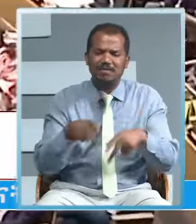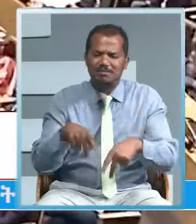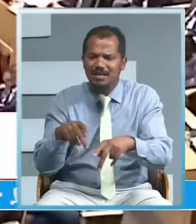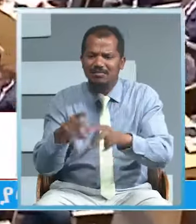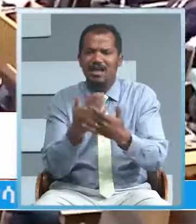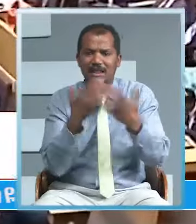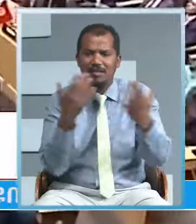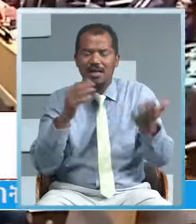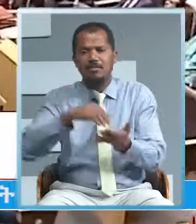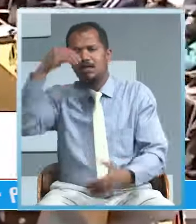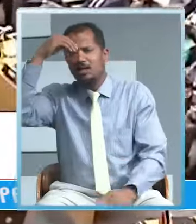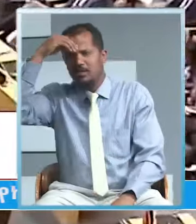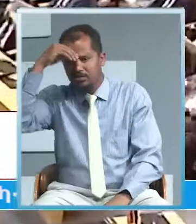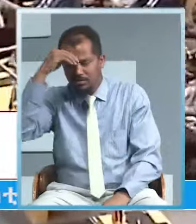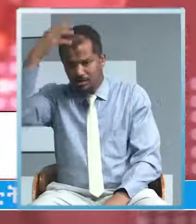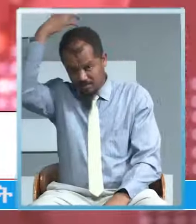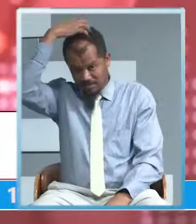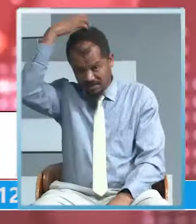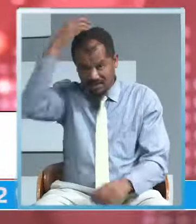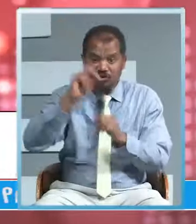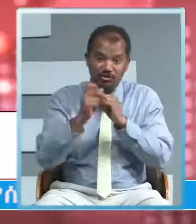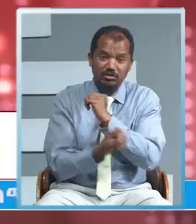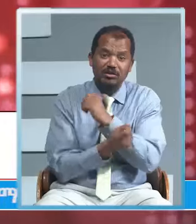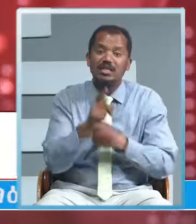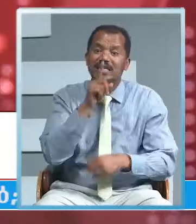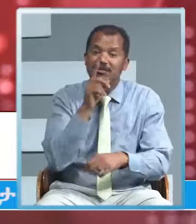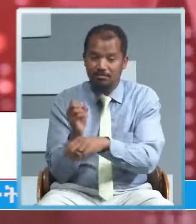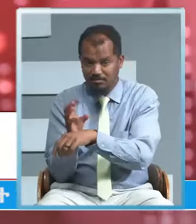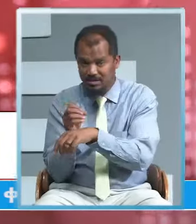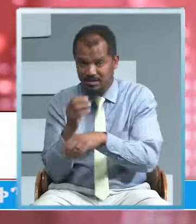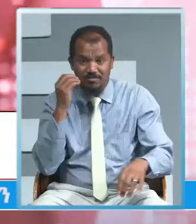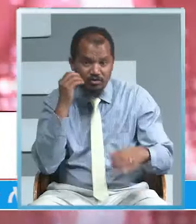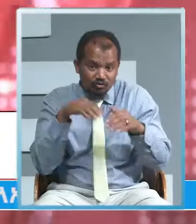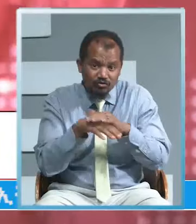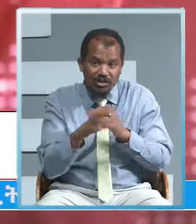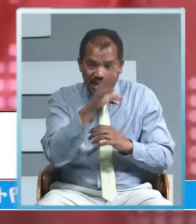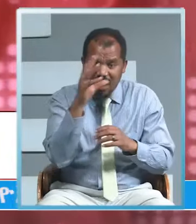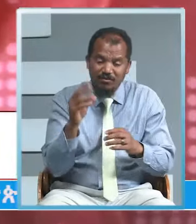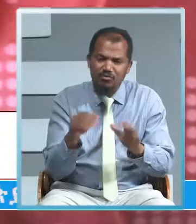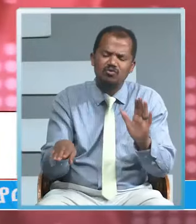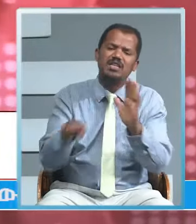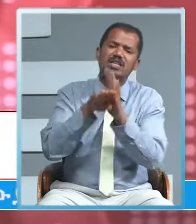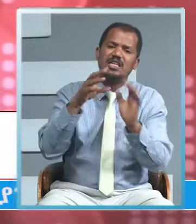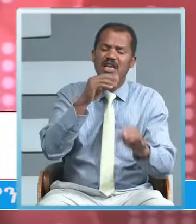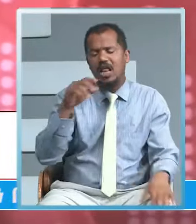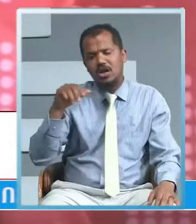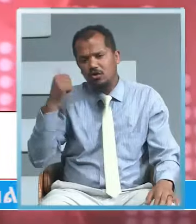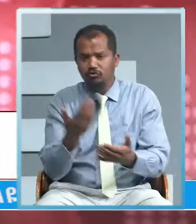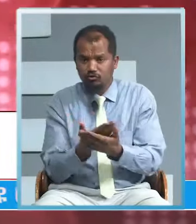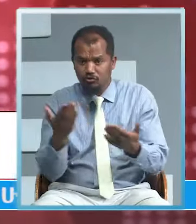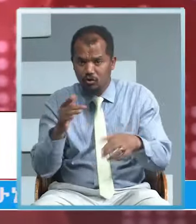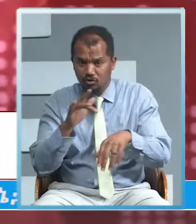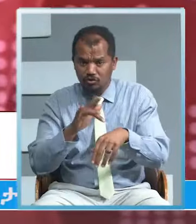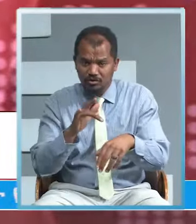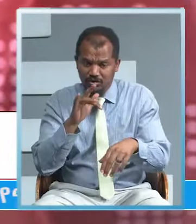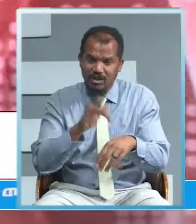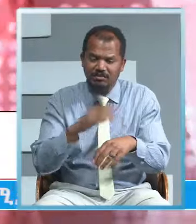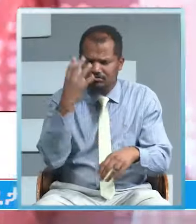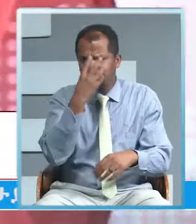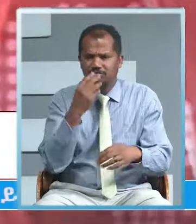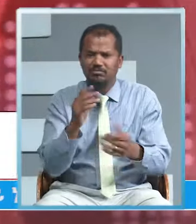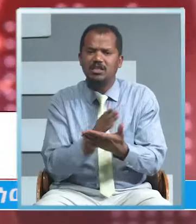በግብርና ልማት፣ በትምህርት ዘርፍ፣ በመንግስታቱ ድርጅት የጸጥታው ምክር ቤት ውስጥ የአፍሪካ ውክልናና ሌሎች ጉዳዮች ላይ የሰመረ